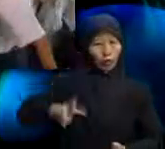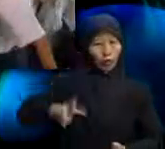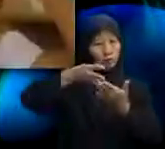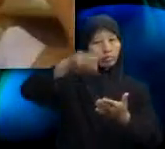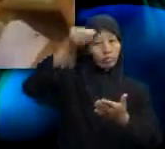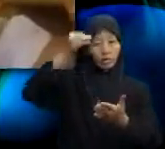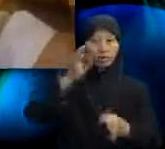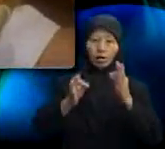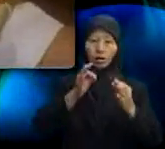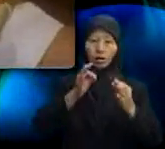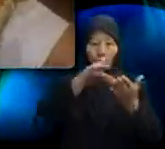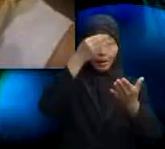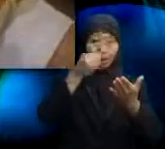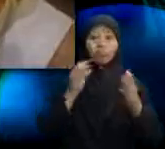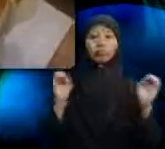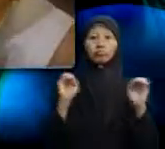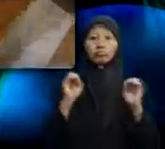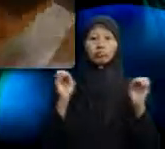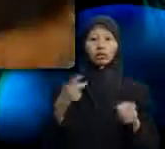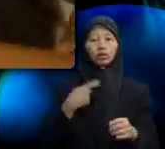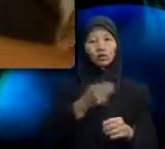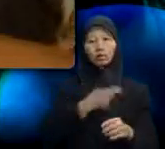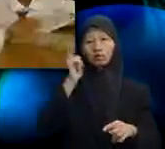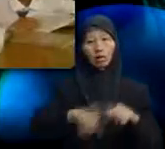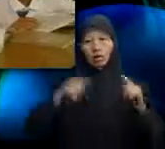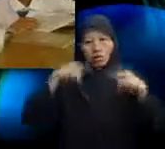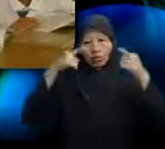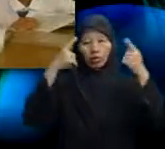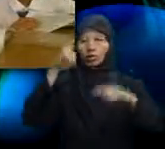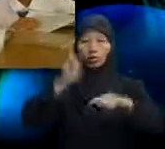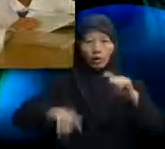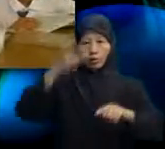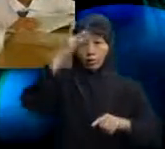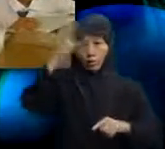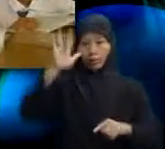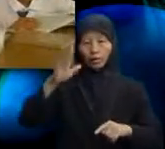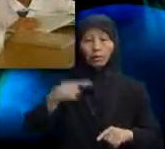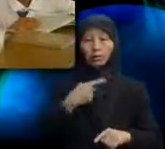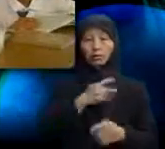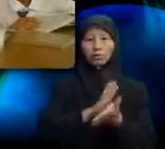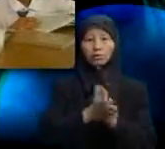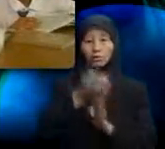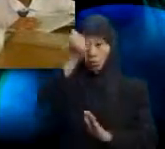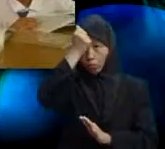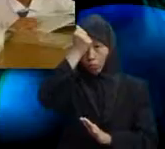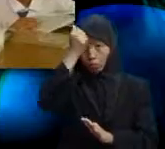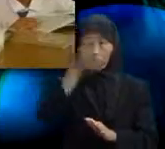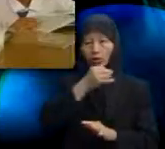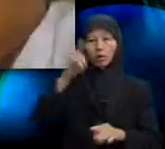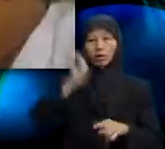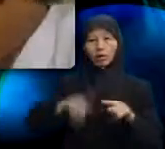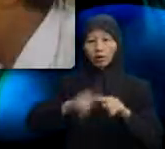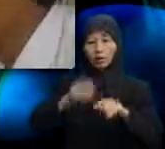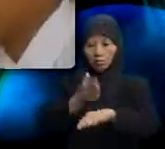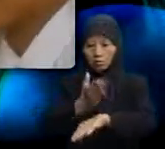kewajipan. Jika tidak belajar, kita tidak berdaya menjadi pandai, sebaliknya menjadi bodoh dan tidak